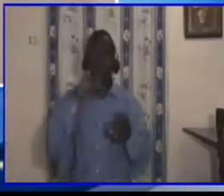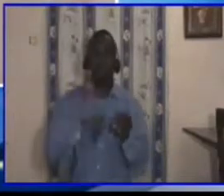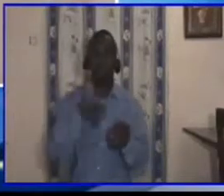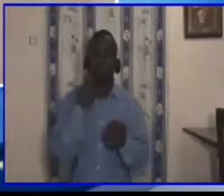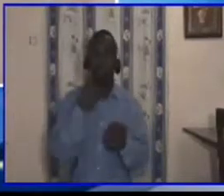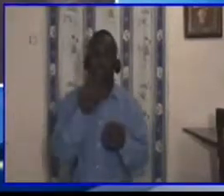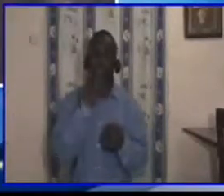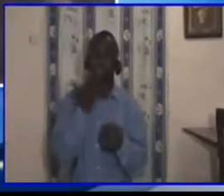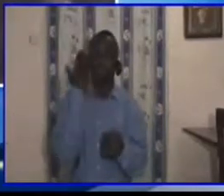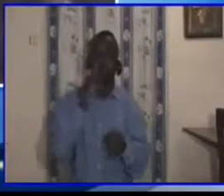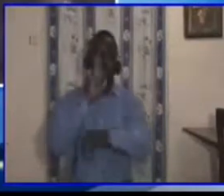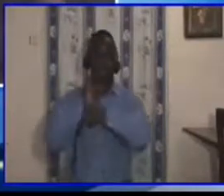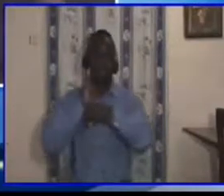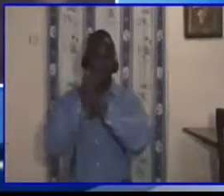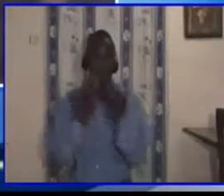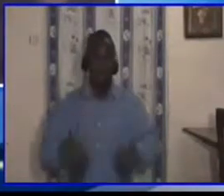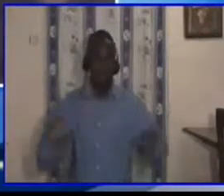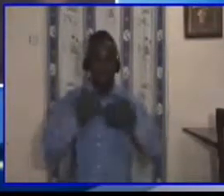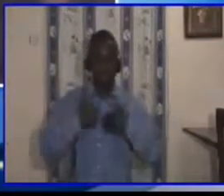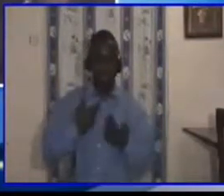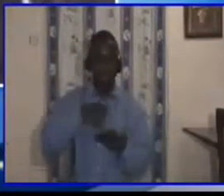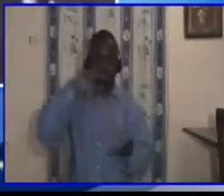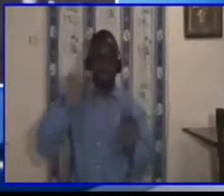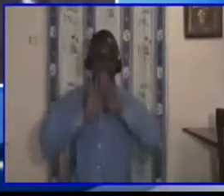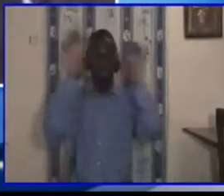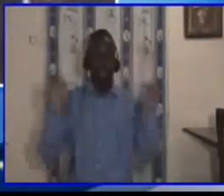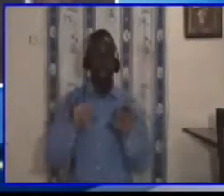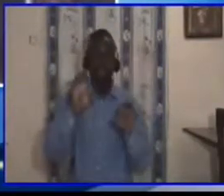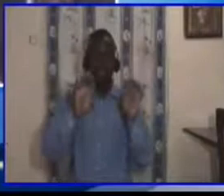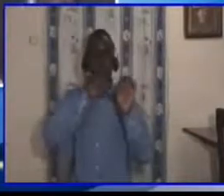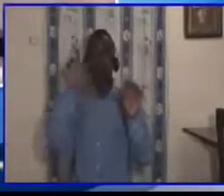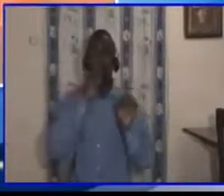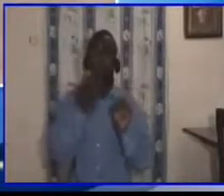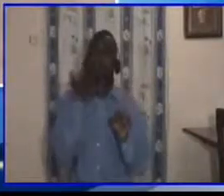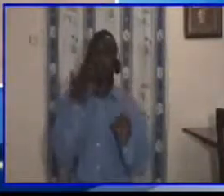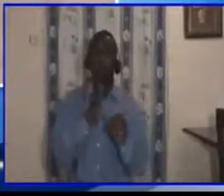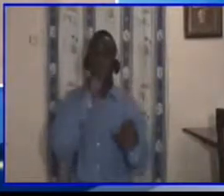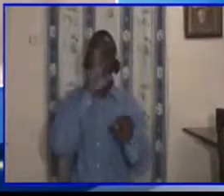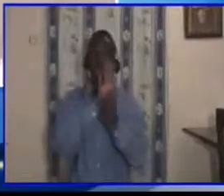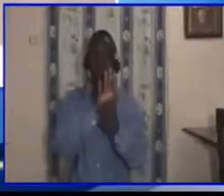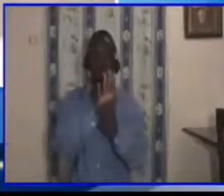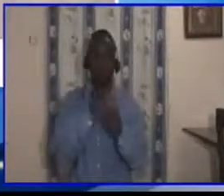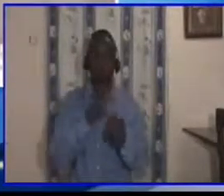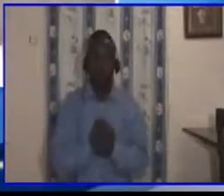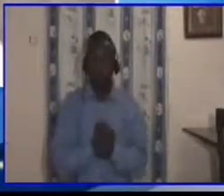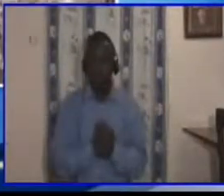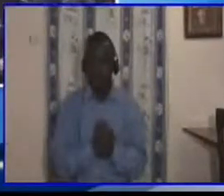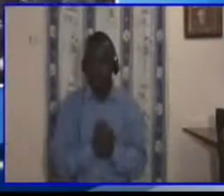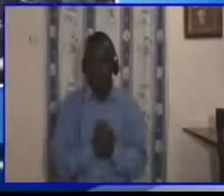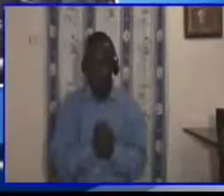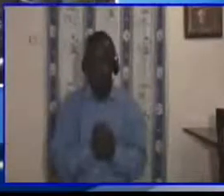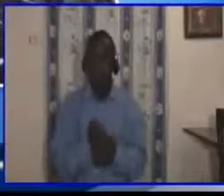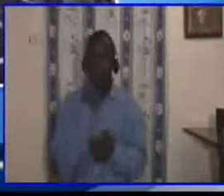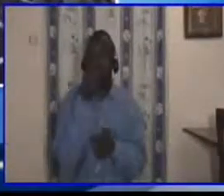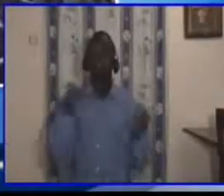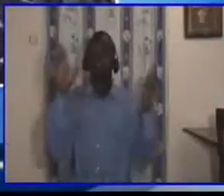la promessa dell'eterna eredità di te amen a